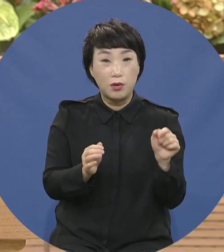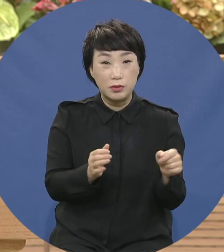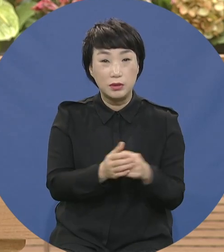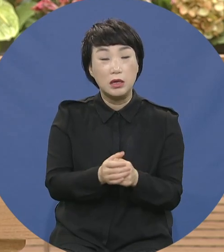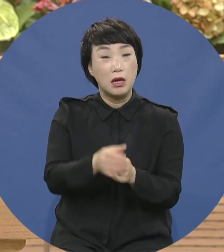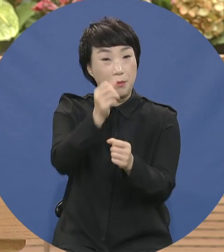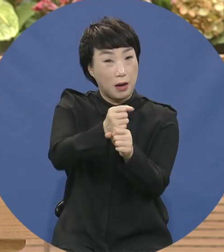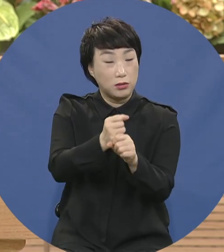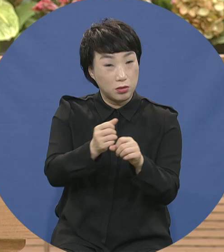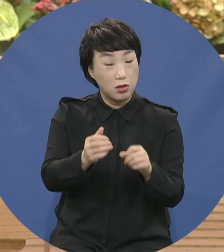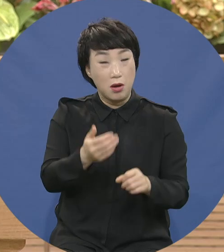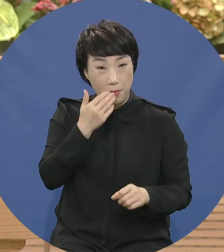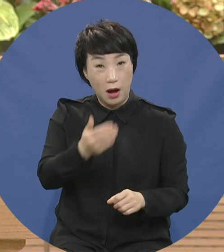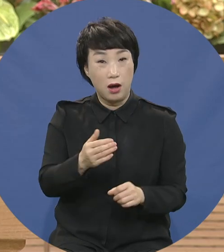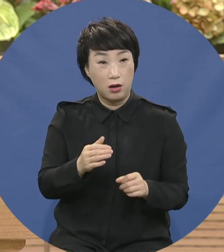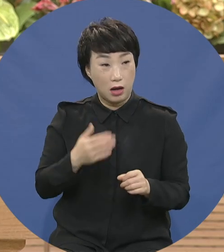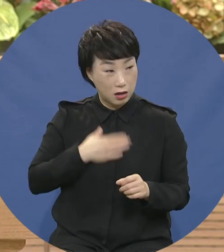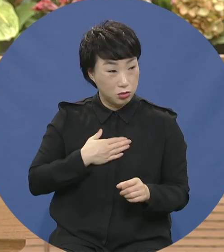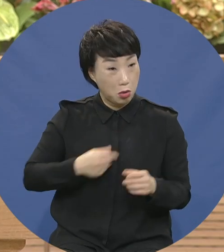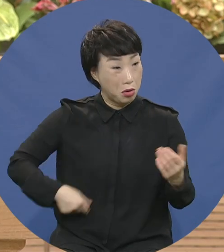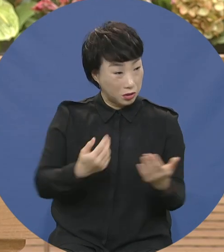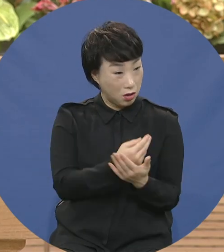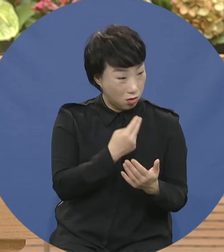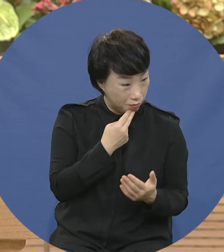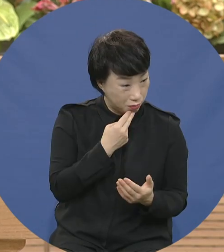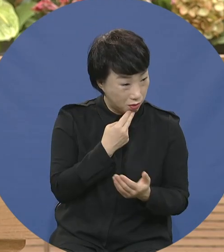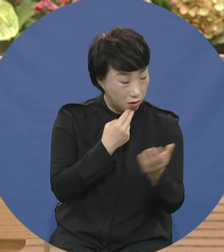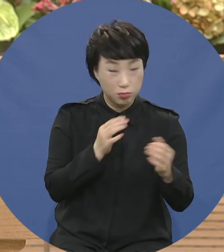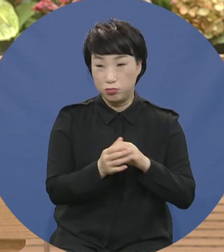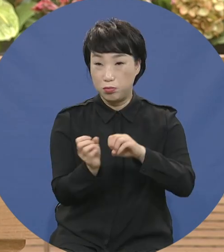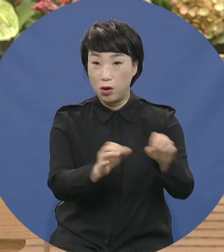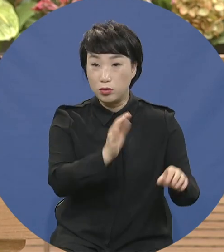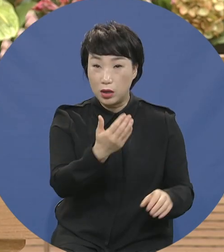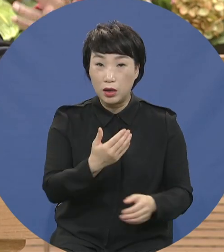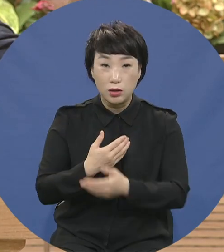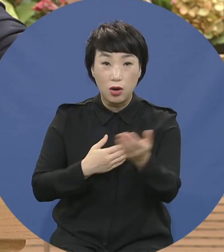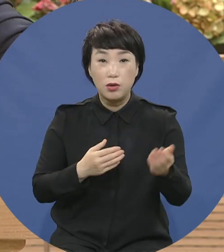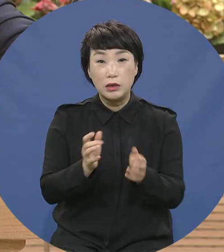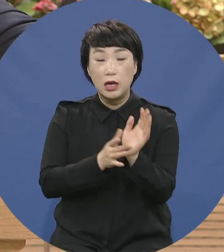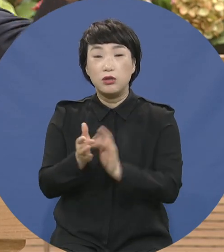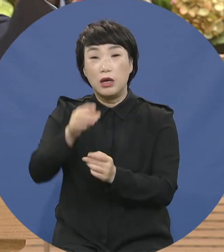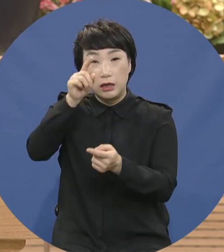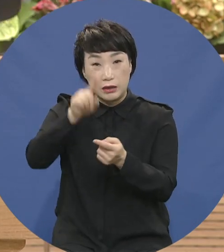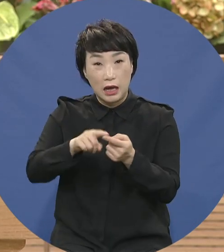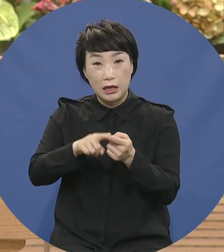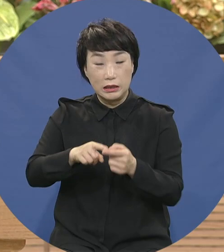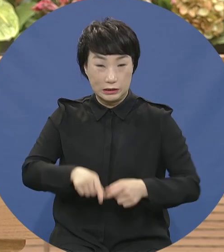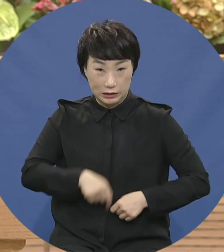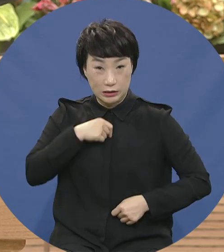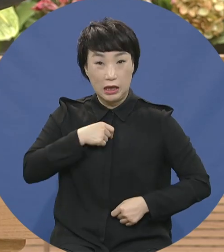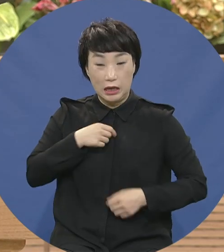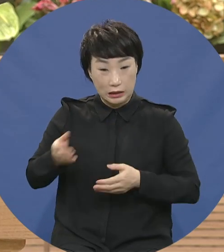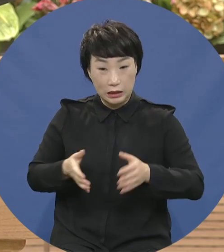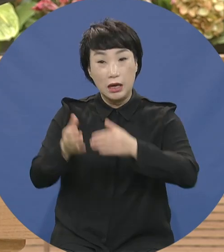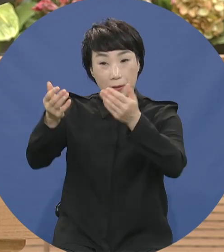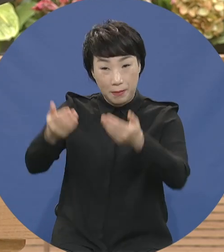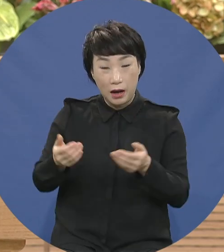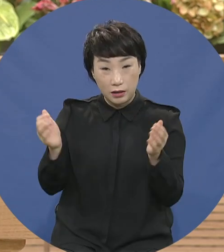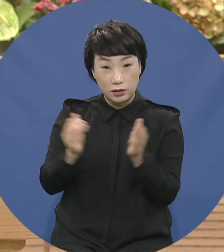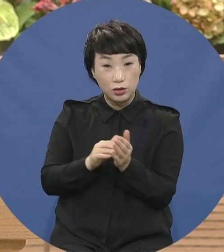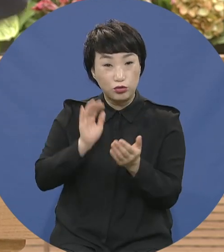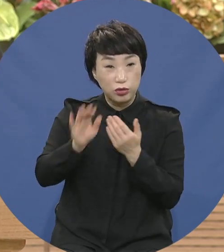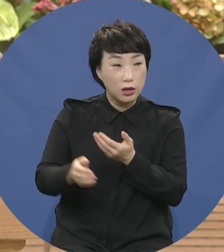그것들을 만들어낼 수 있어. 회개치 않으면. 내가 예수에 대한 의의 도를 받은